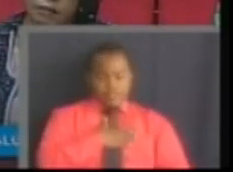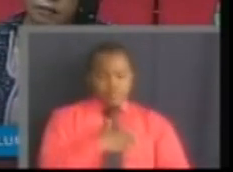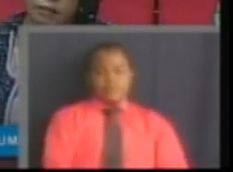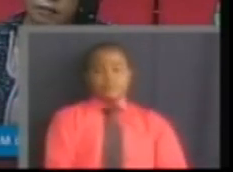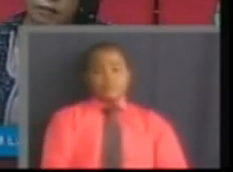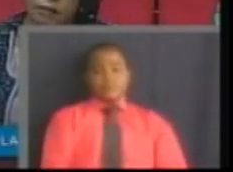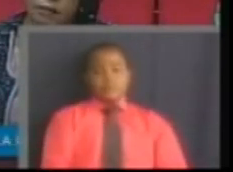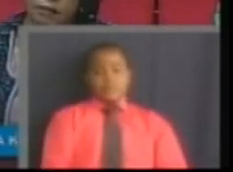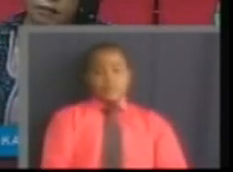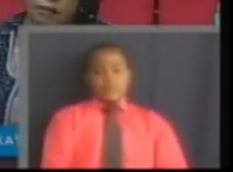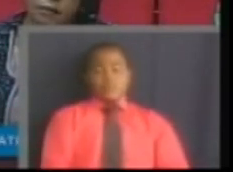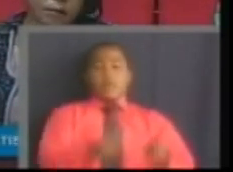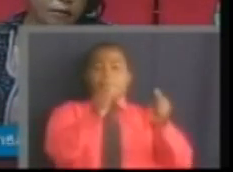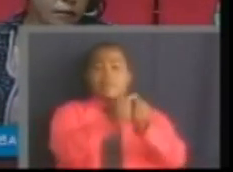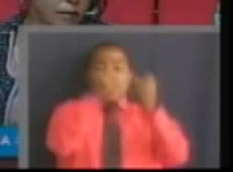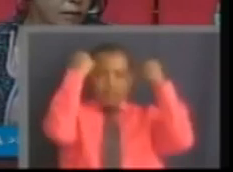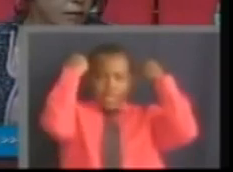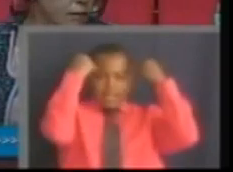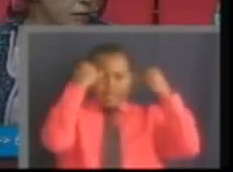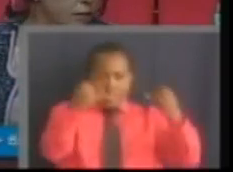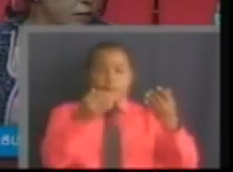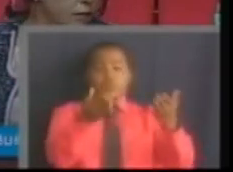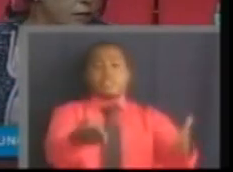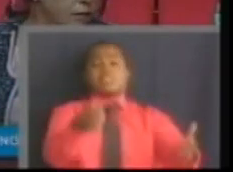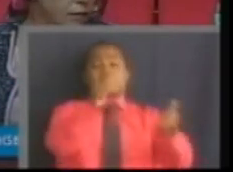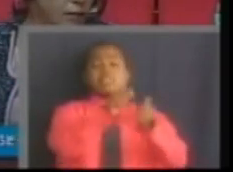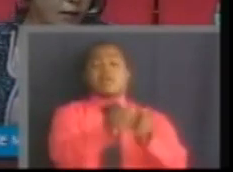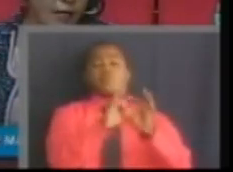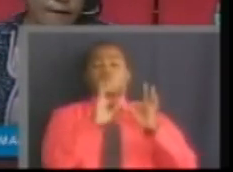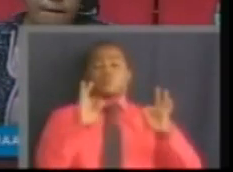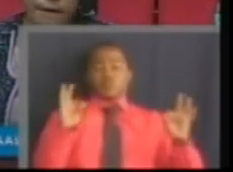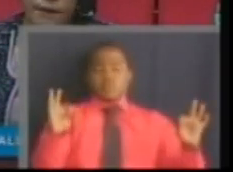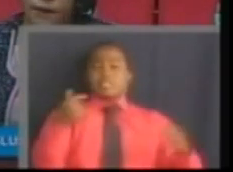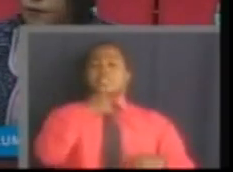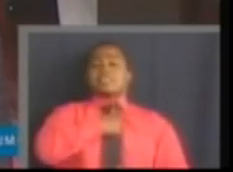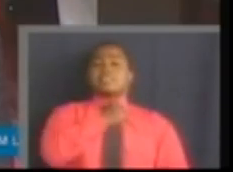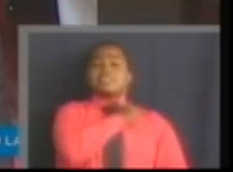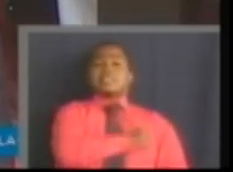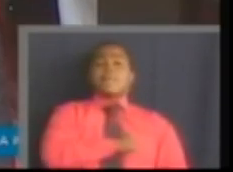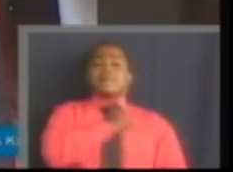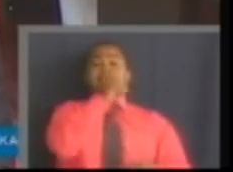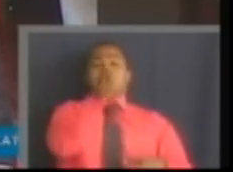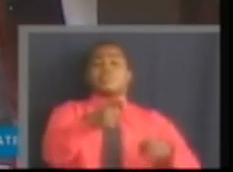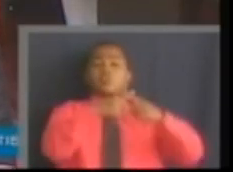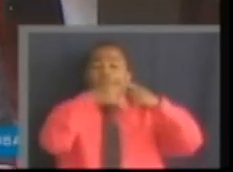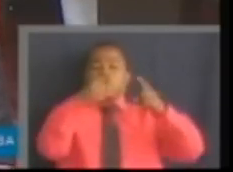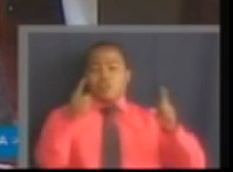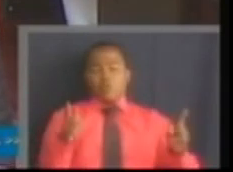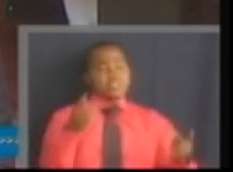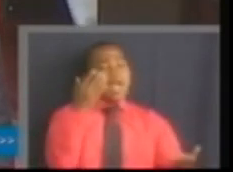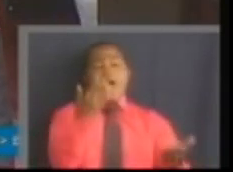nidhamu, hili ni jambo la msingi. Watu tabia tunatofautiana, watu hatulingani